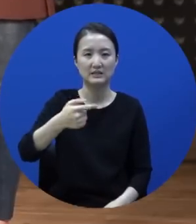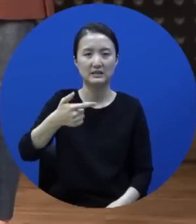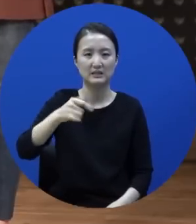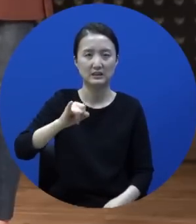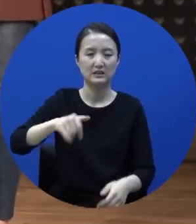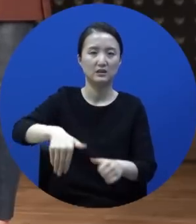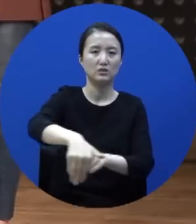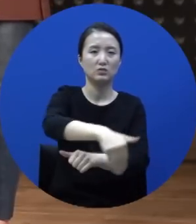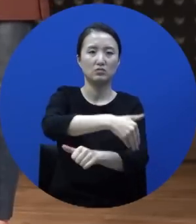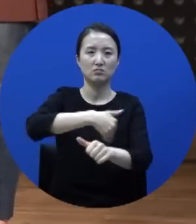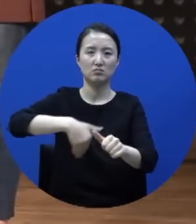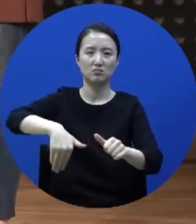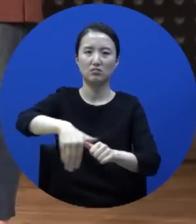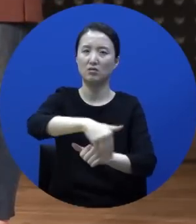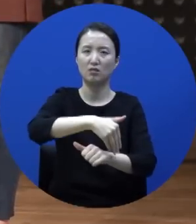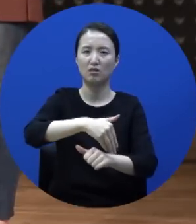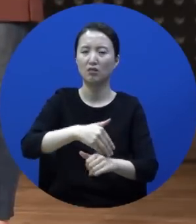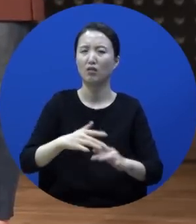신기하죠?